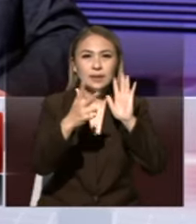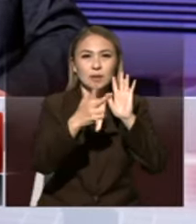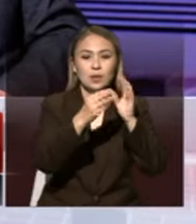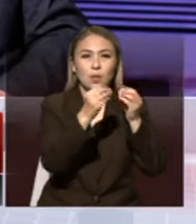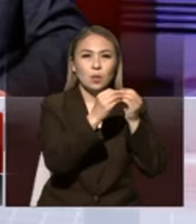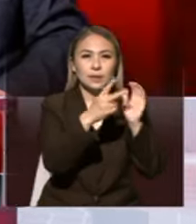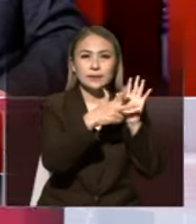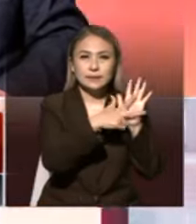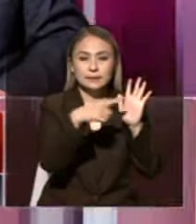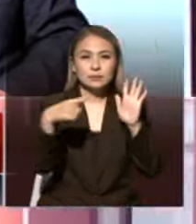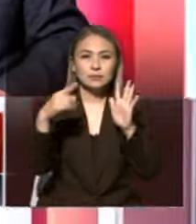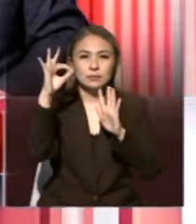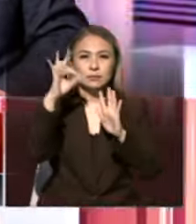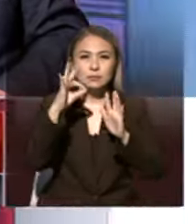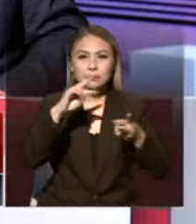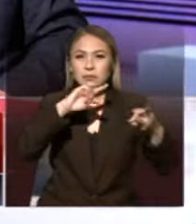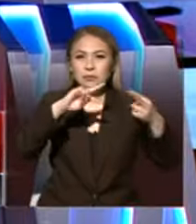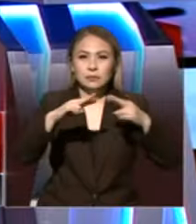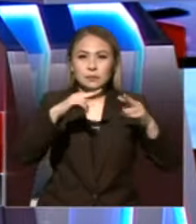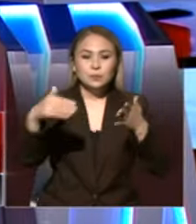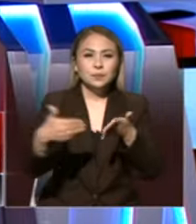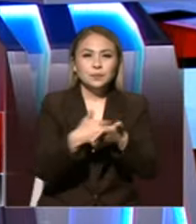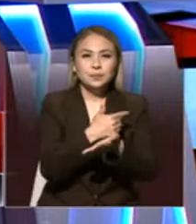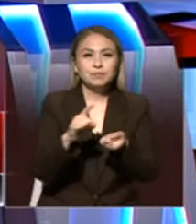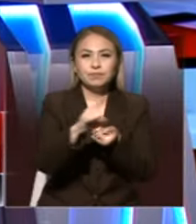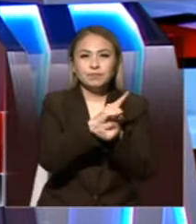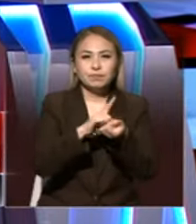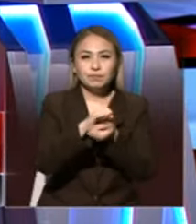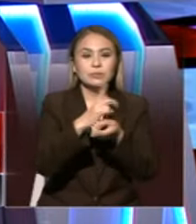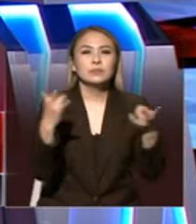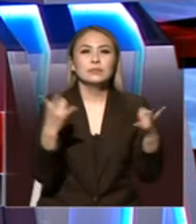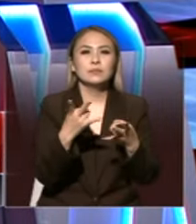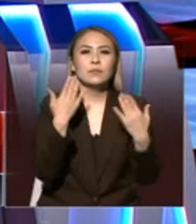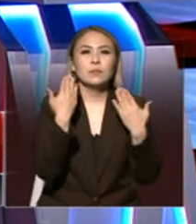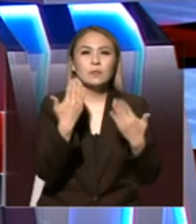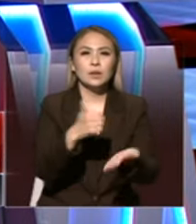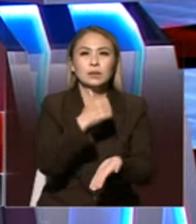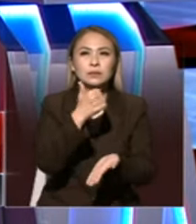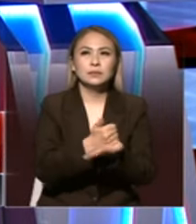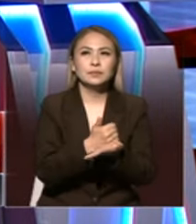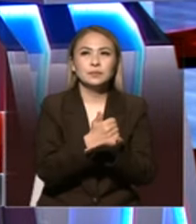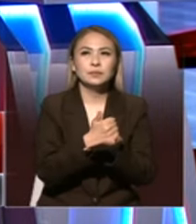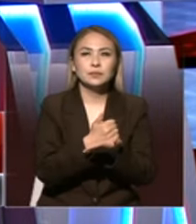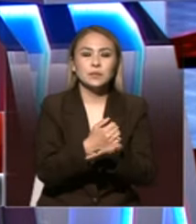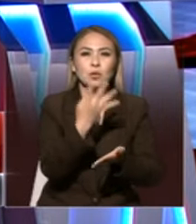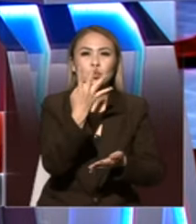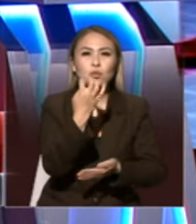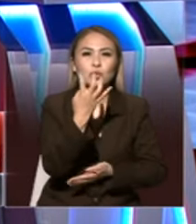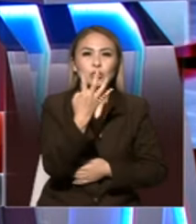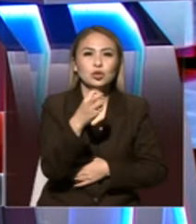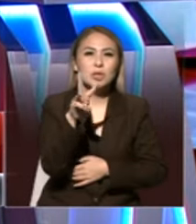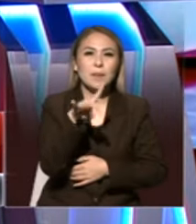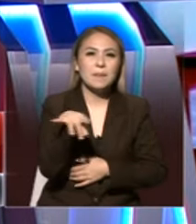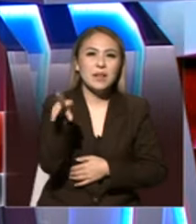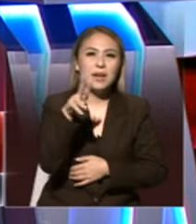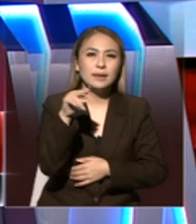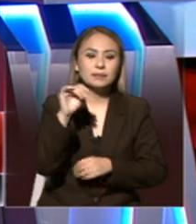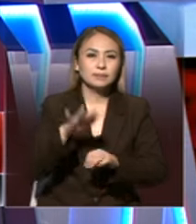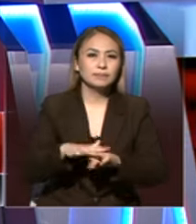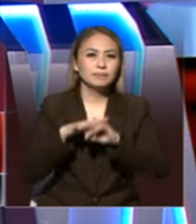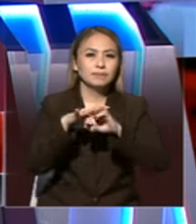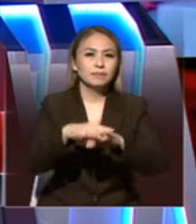8-10% арасында жаңалаттыруға шешім қабылды. Оған 450 миллиард теңге ақша бөлу керек деп өкіметке тапсырма